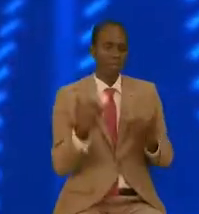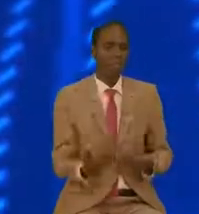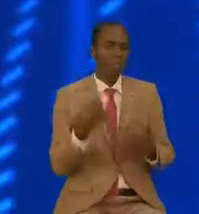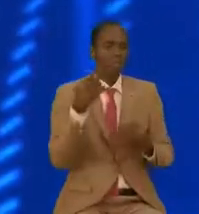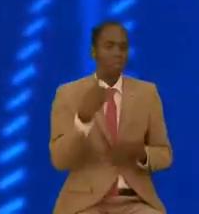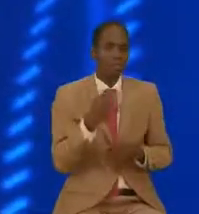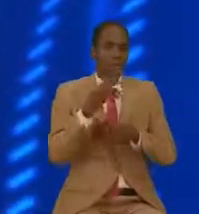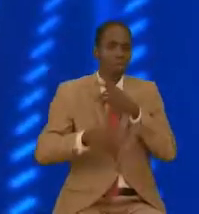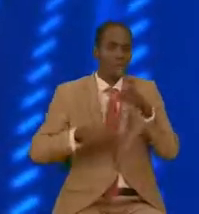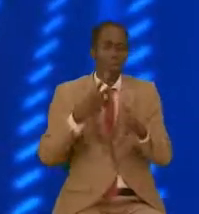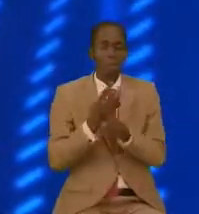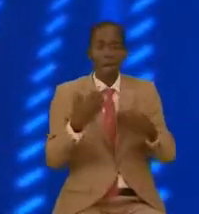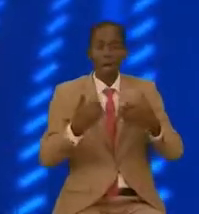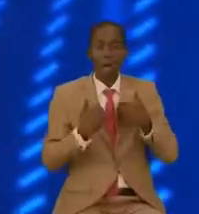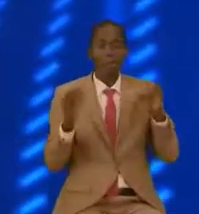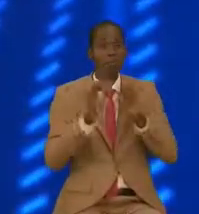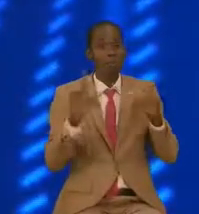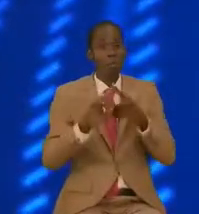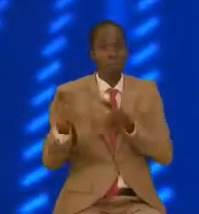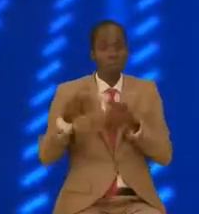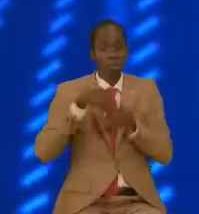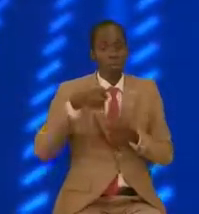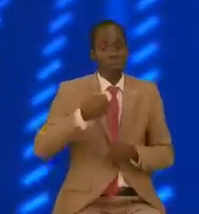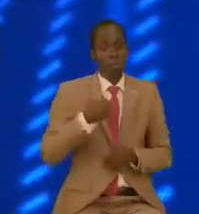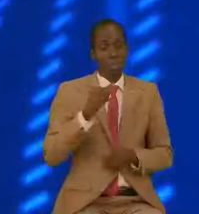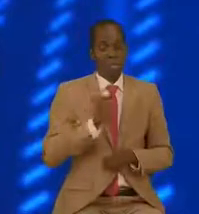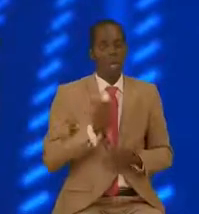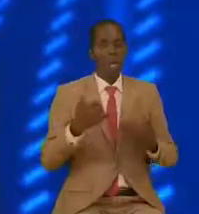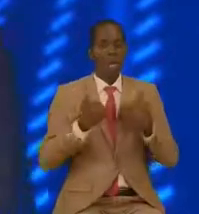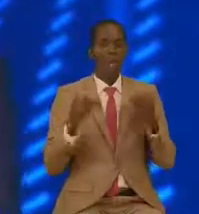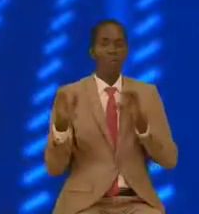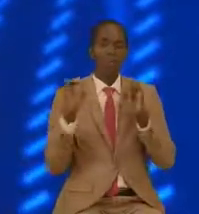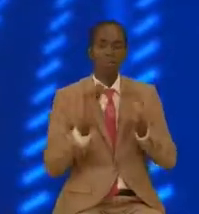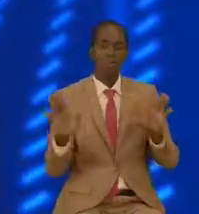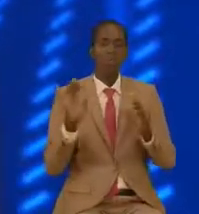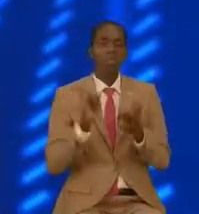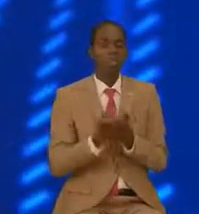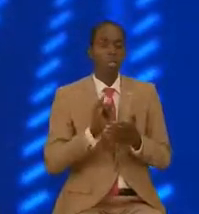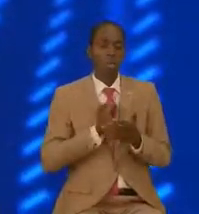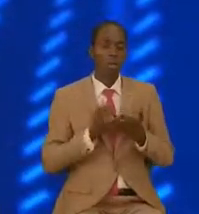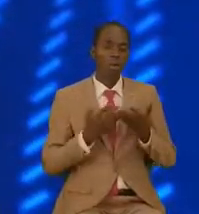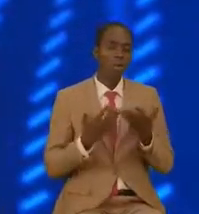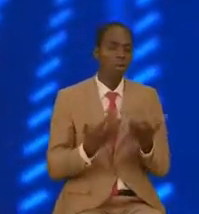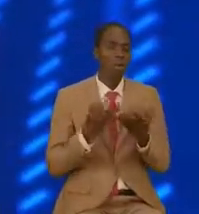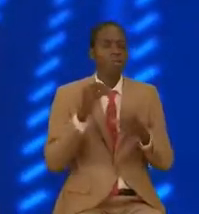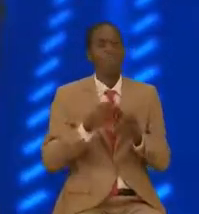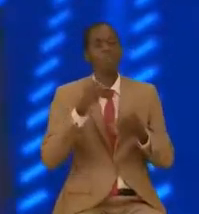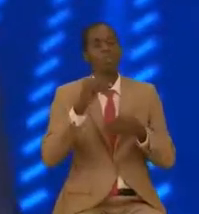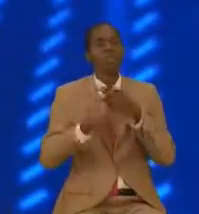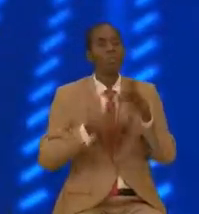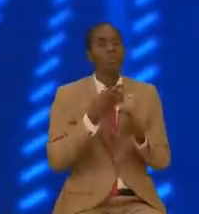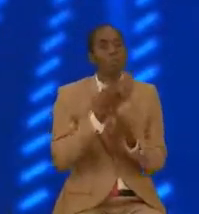que le monde n'a rien à faire à moi. Je n'ai rien que je désire dans le